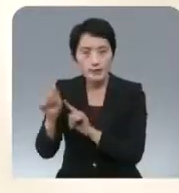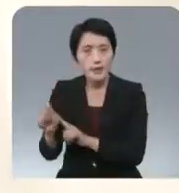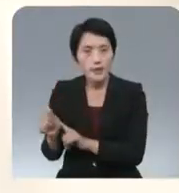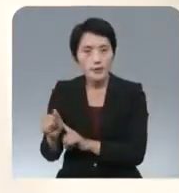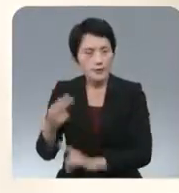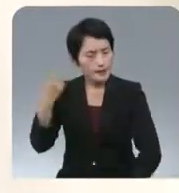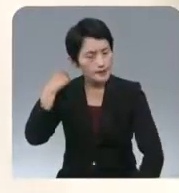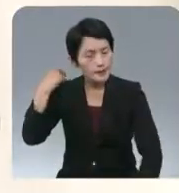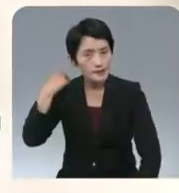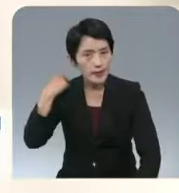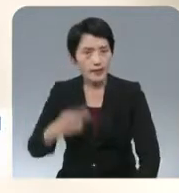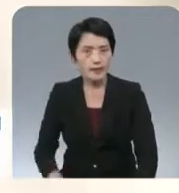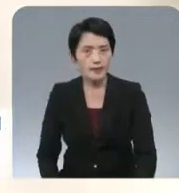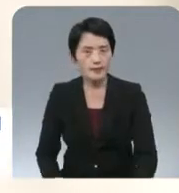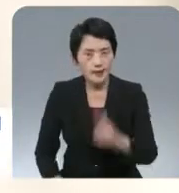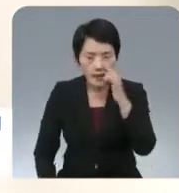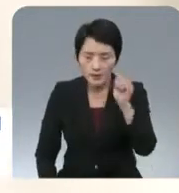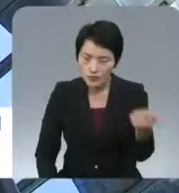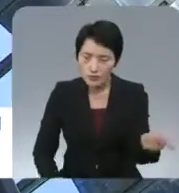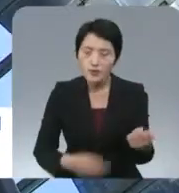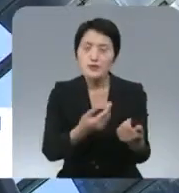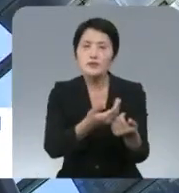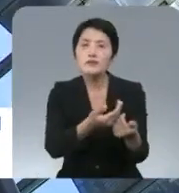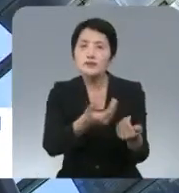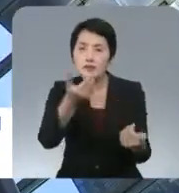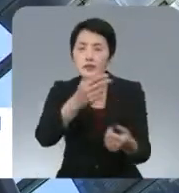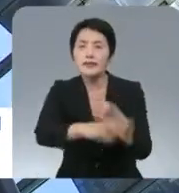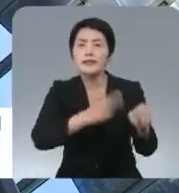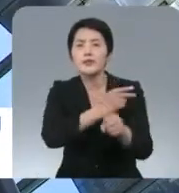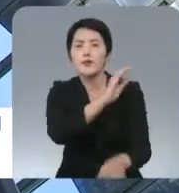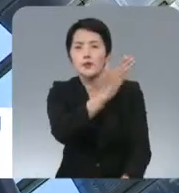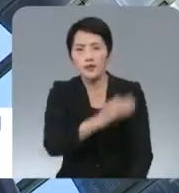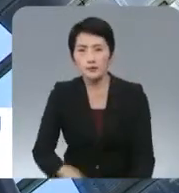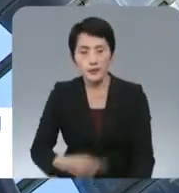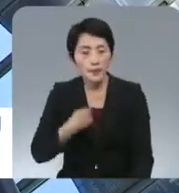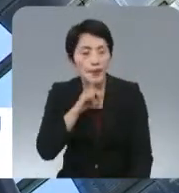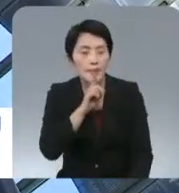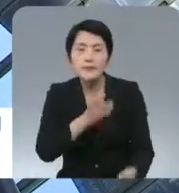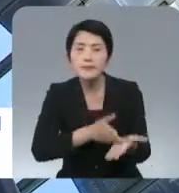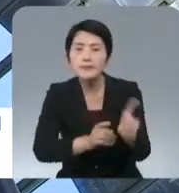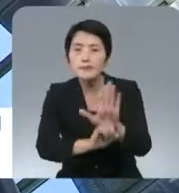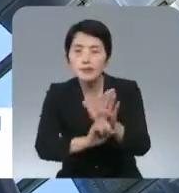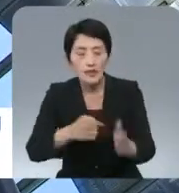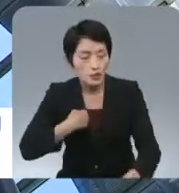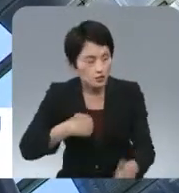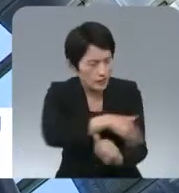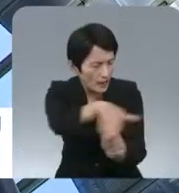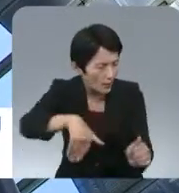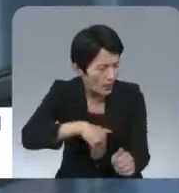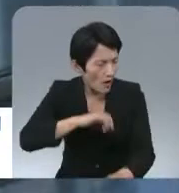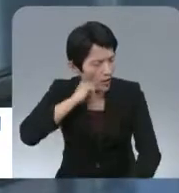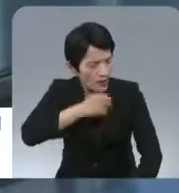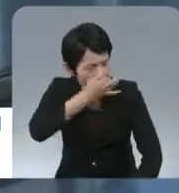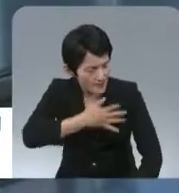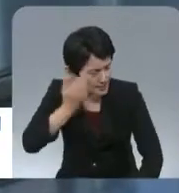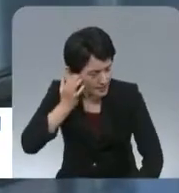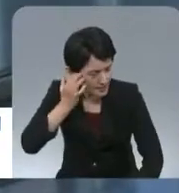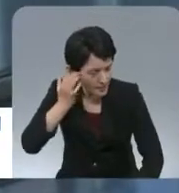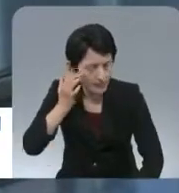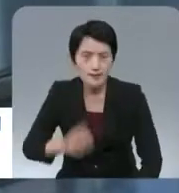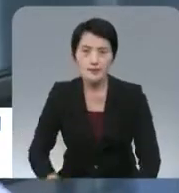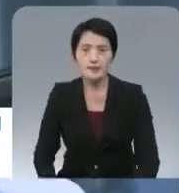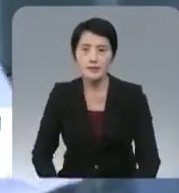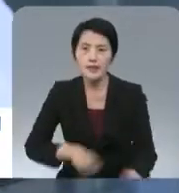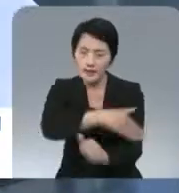ウォンと去年の同じ時期より31%以上減少しています今回良い新会長